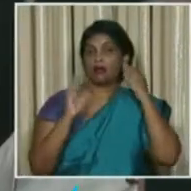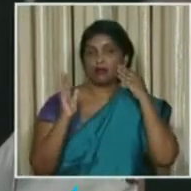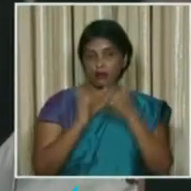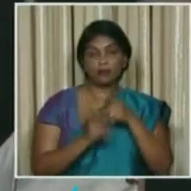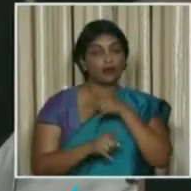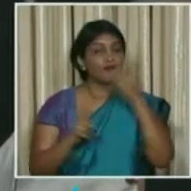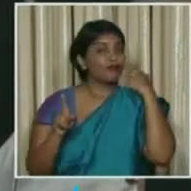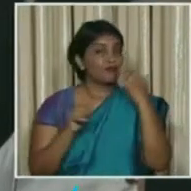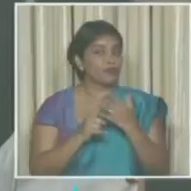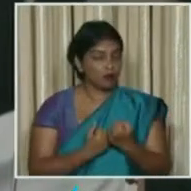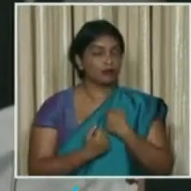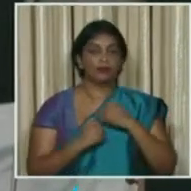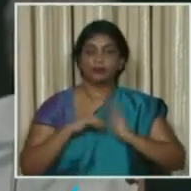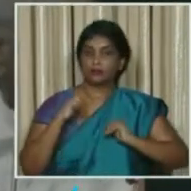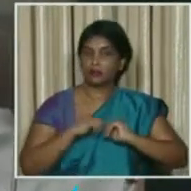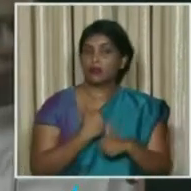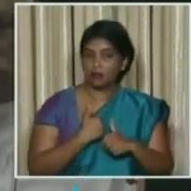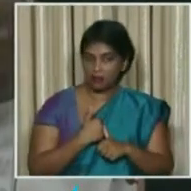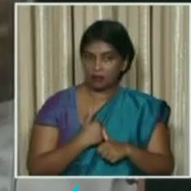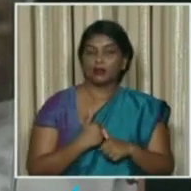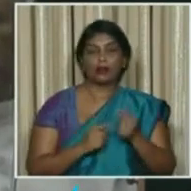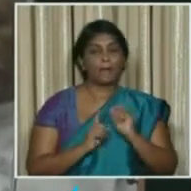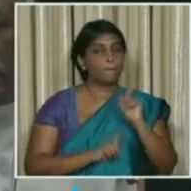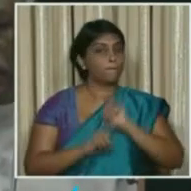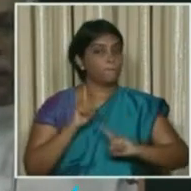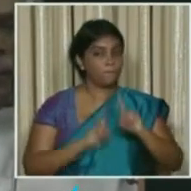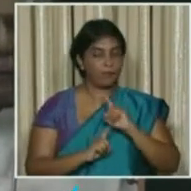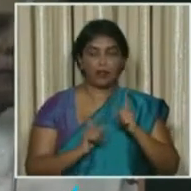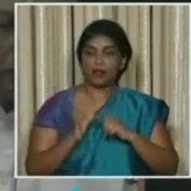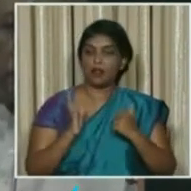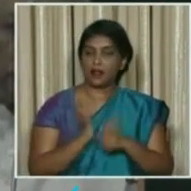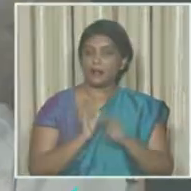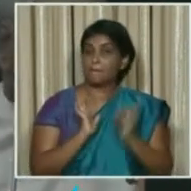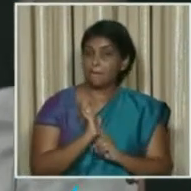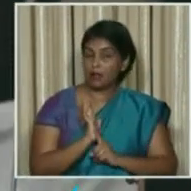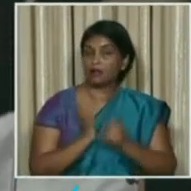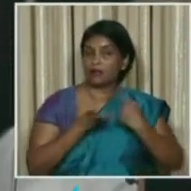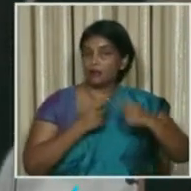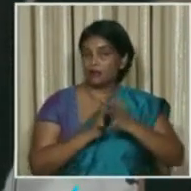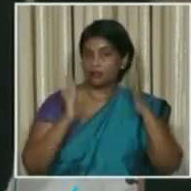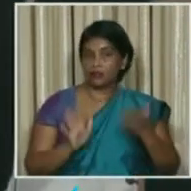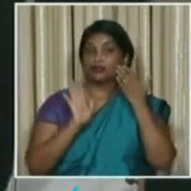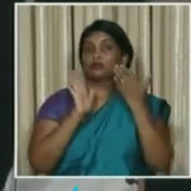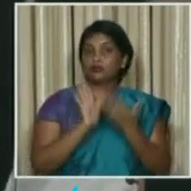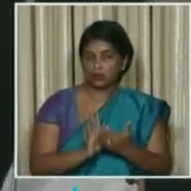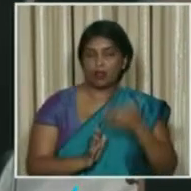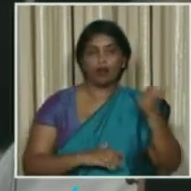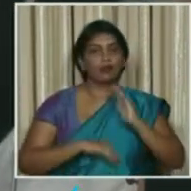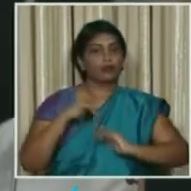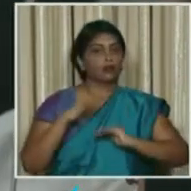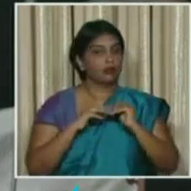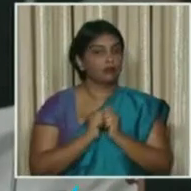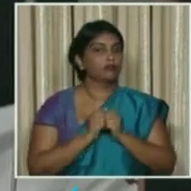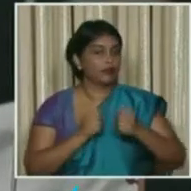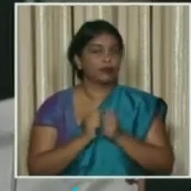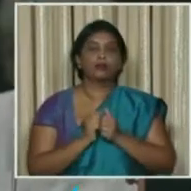මේ සඳහා අවශ්‍ය පසුබිම් තැකසීම් උදෙසා පාර්ලිමේන්තුවට පනත් කෙටුම්පත් ගණනාවක් ඉදිරිපත් කිරීමටත් නව ක්‍රියාමාර්ග